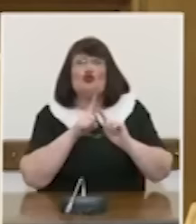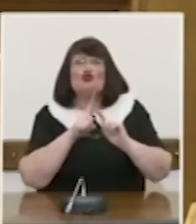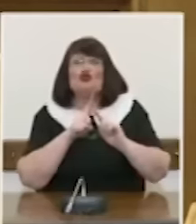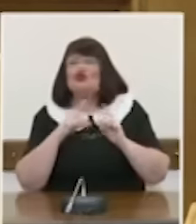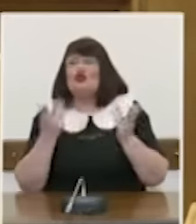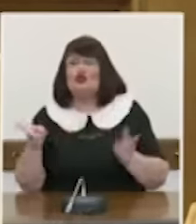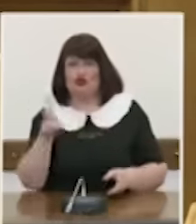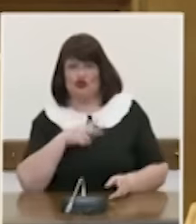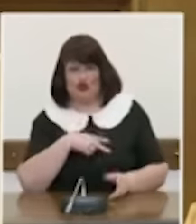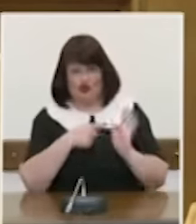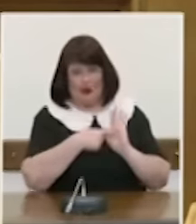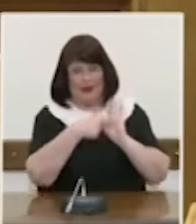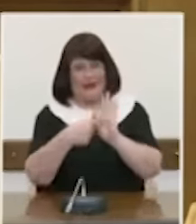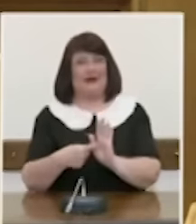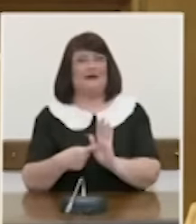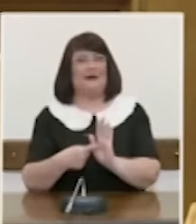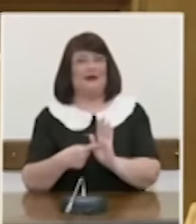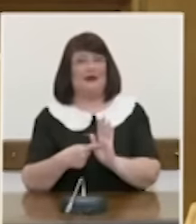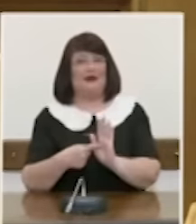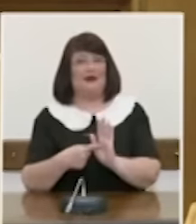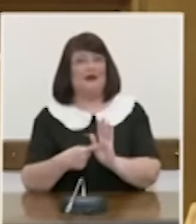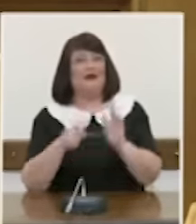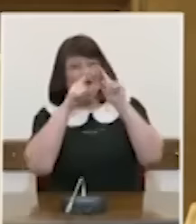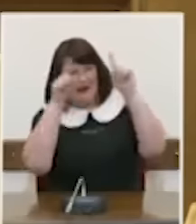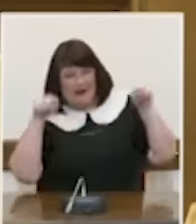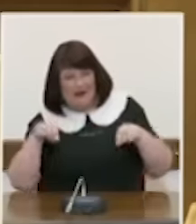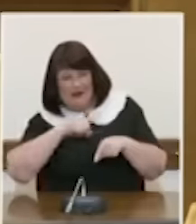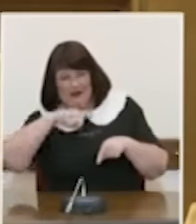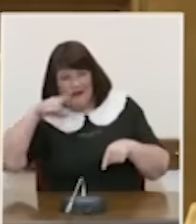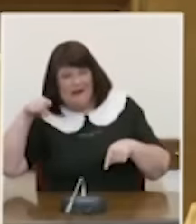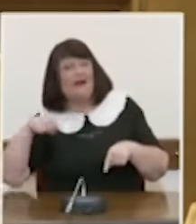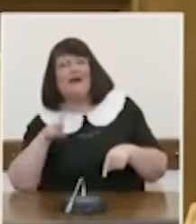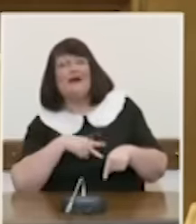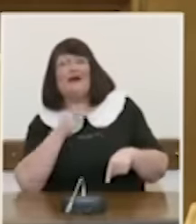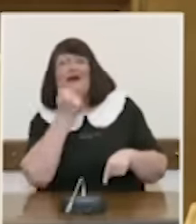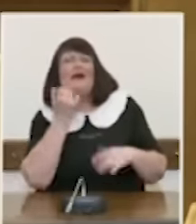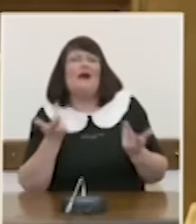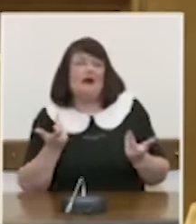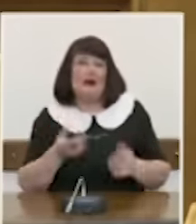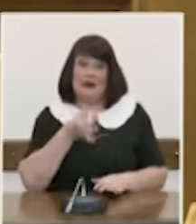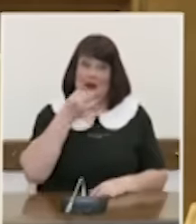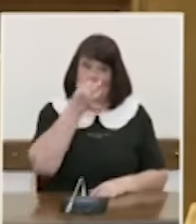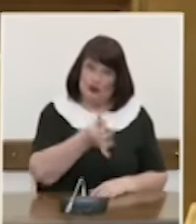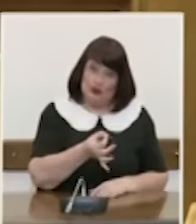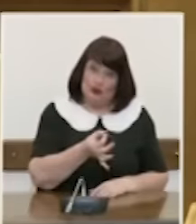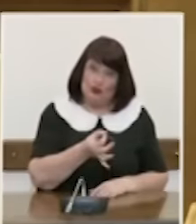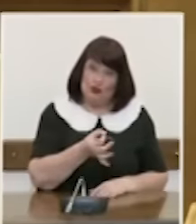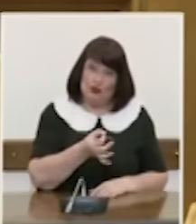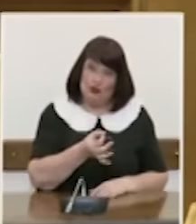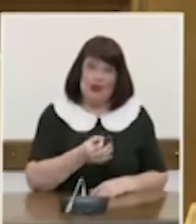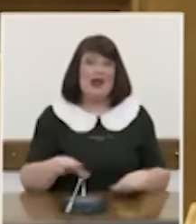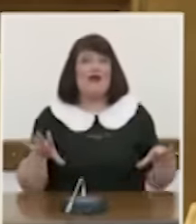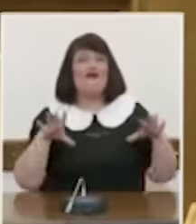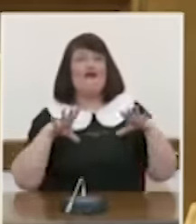σωστούς δείκτες, τα γραφήματα και ποιος όχι. Γι' αυτό λέμε ότι τέτοια βολική